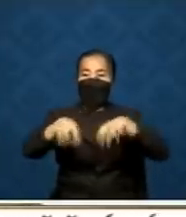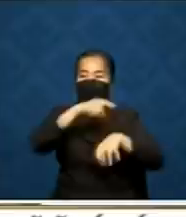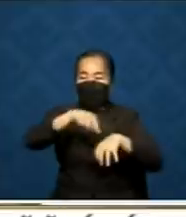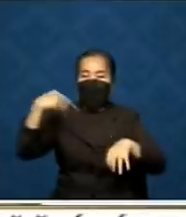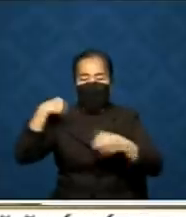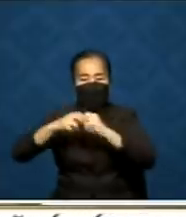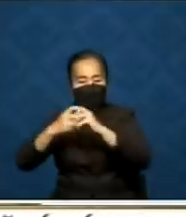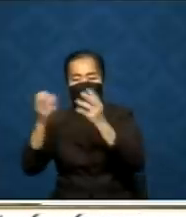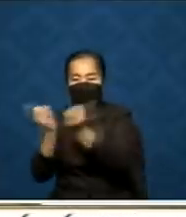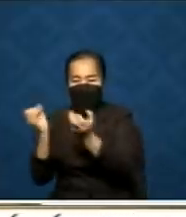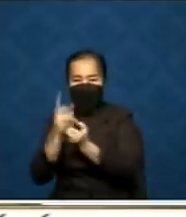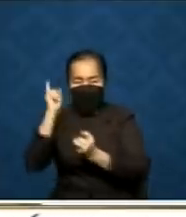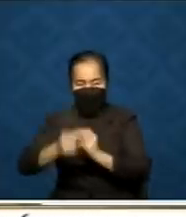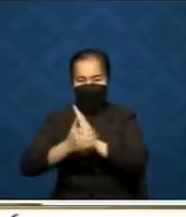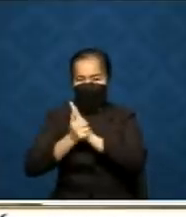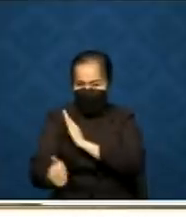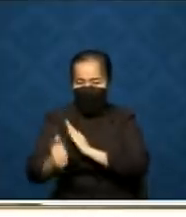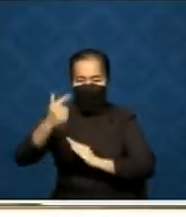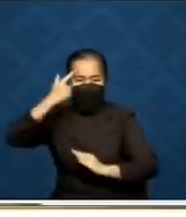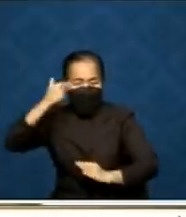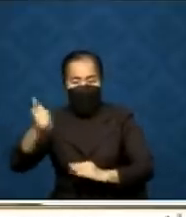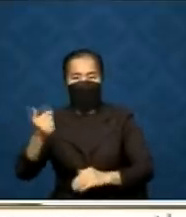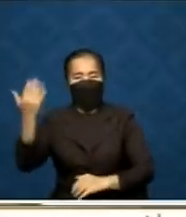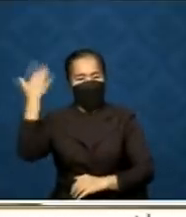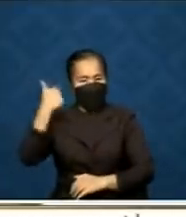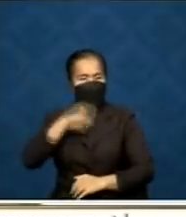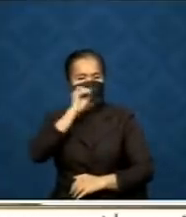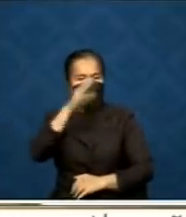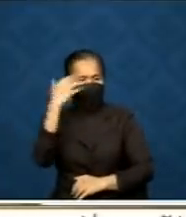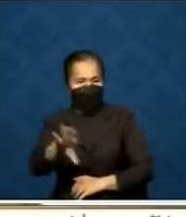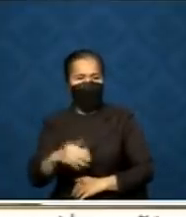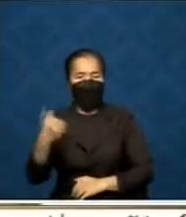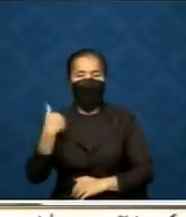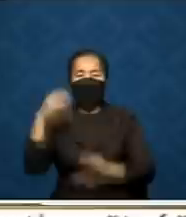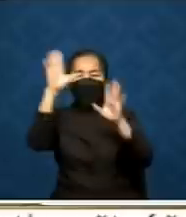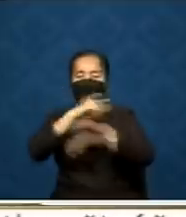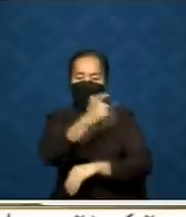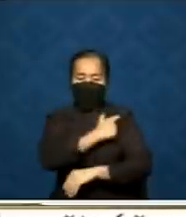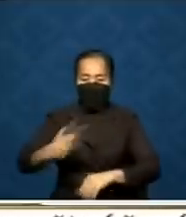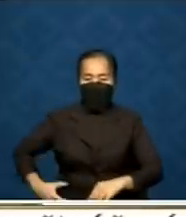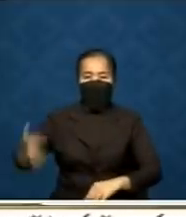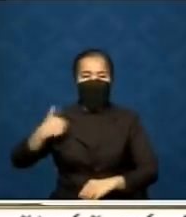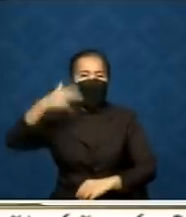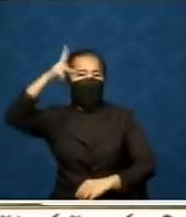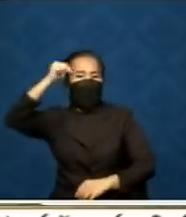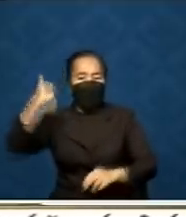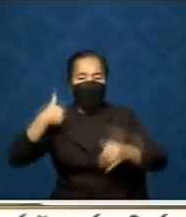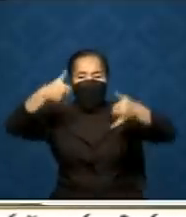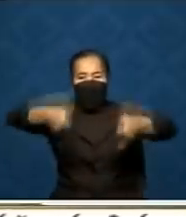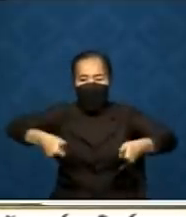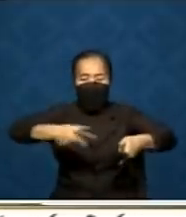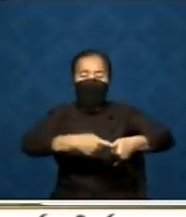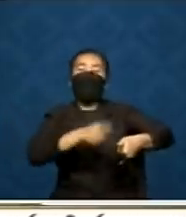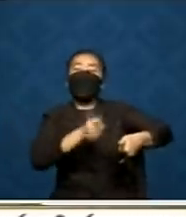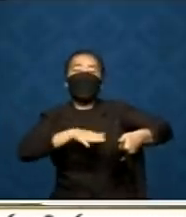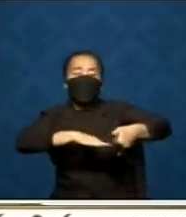พาวิธีดีดมันต้องใช้ความสามารถระดับสูงผมเคยเปรียบแปลว่าพระราชามีมา 2ตัวถ้าวิ่งเพื่อนเรียกไปใช่มาตัว